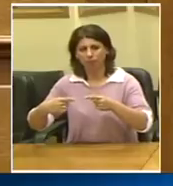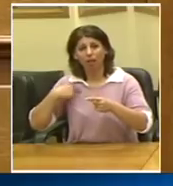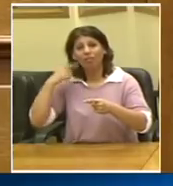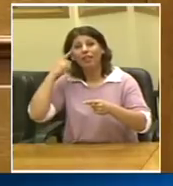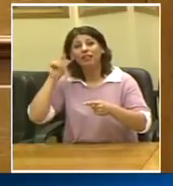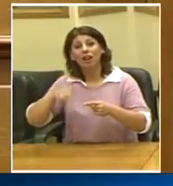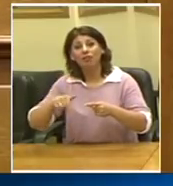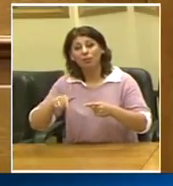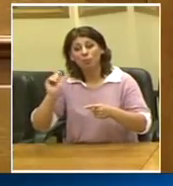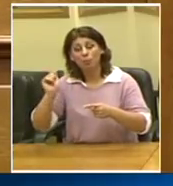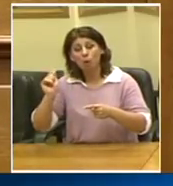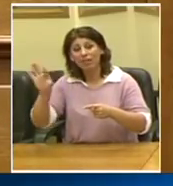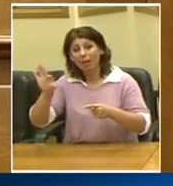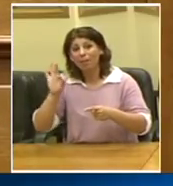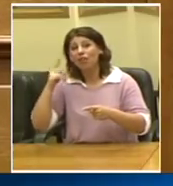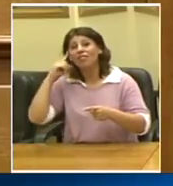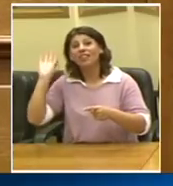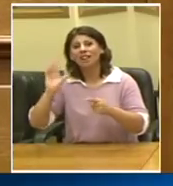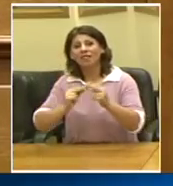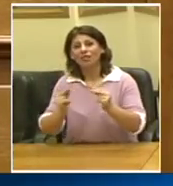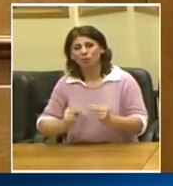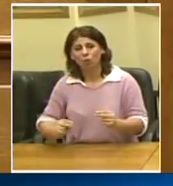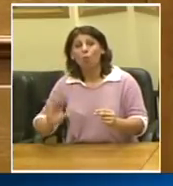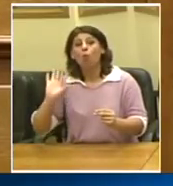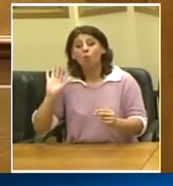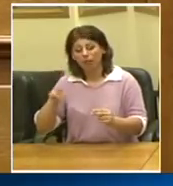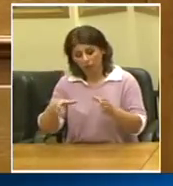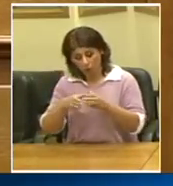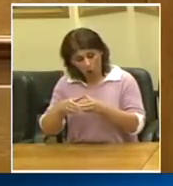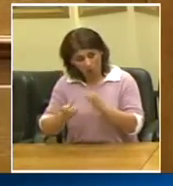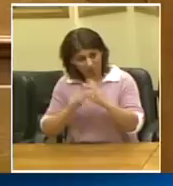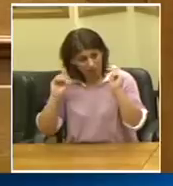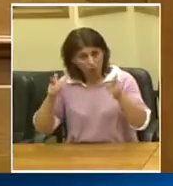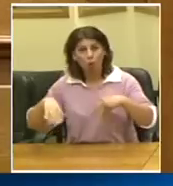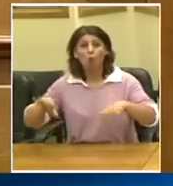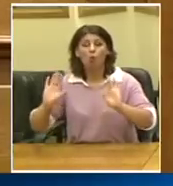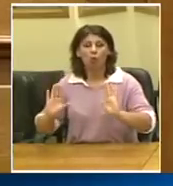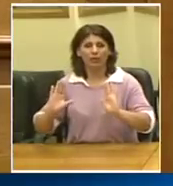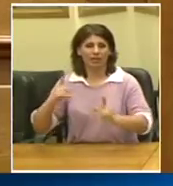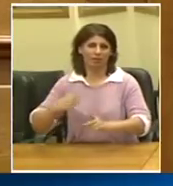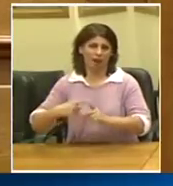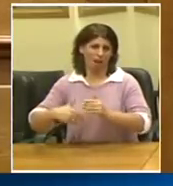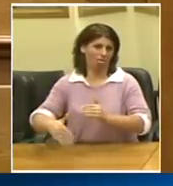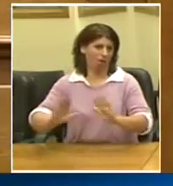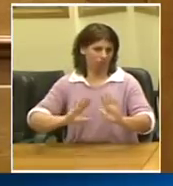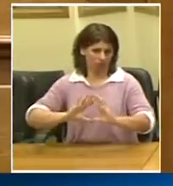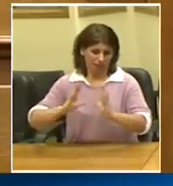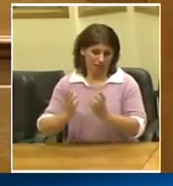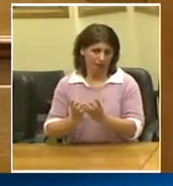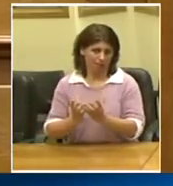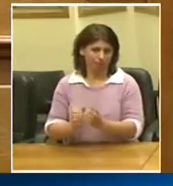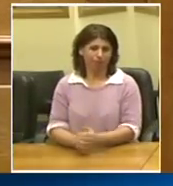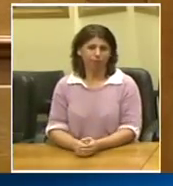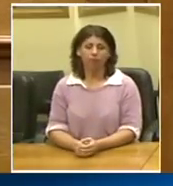της πολιτικής του επιλογής. Ούτε για το κόμμα του, ούτε για τη χώρα πολύ περισσότερο. Διότι στην